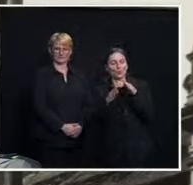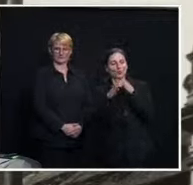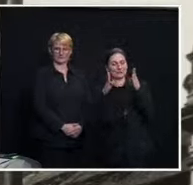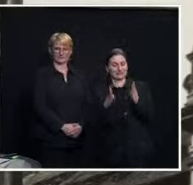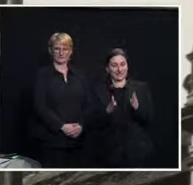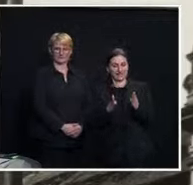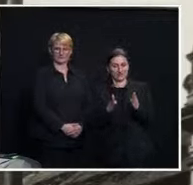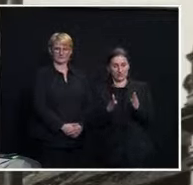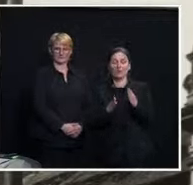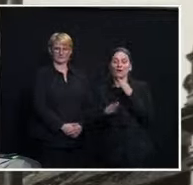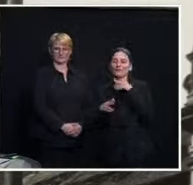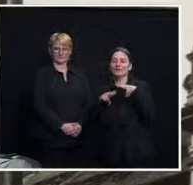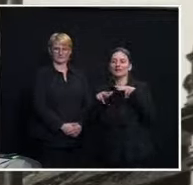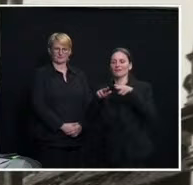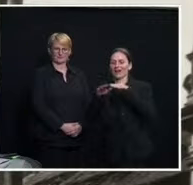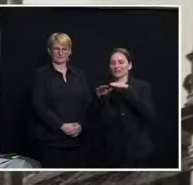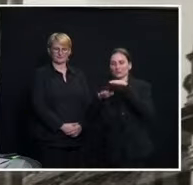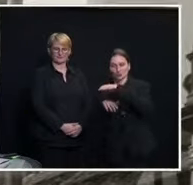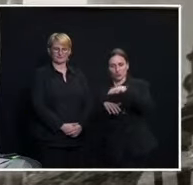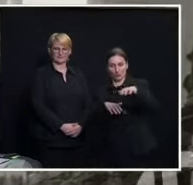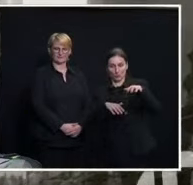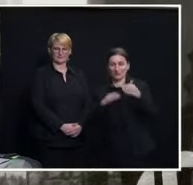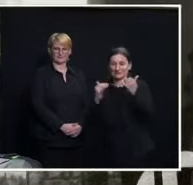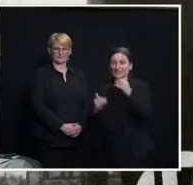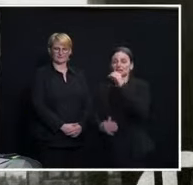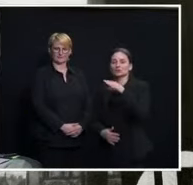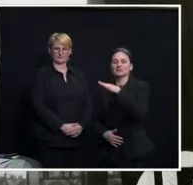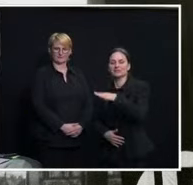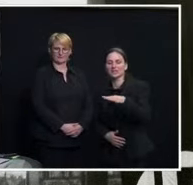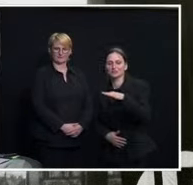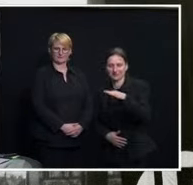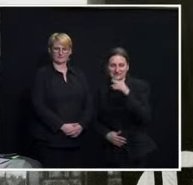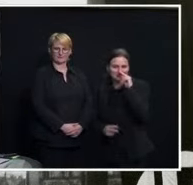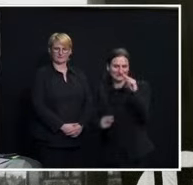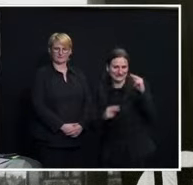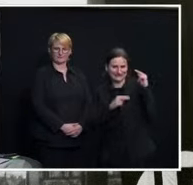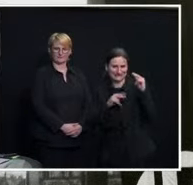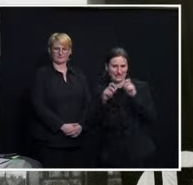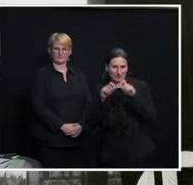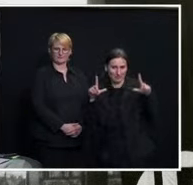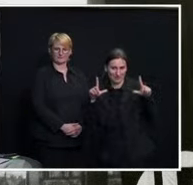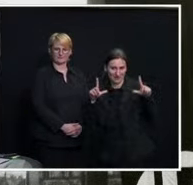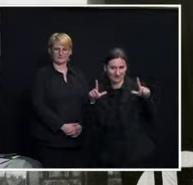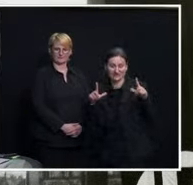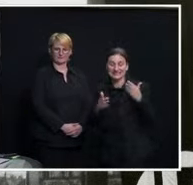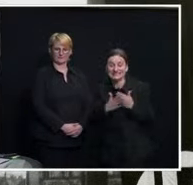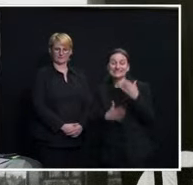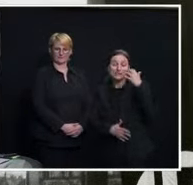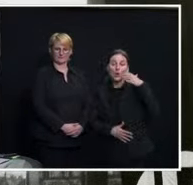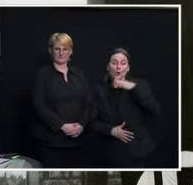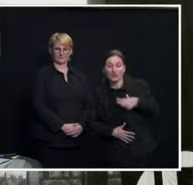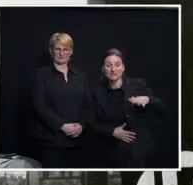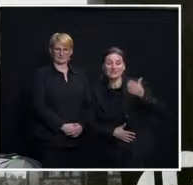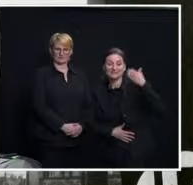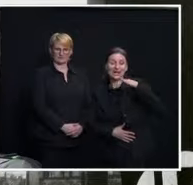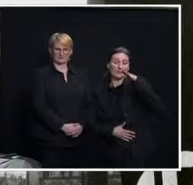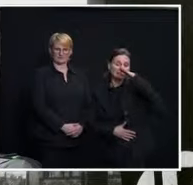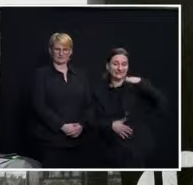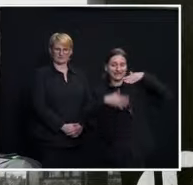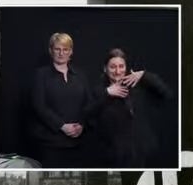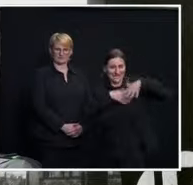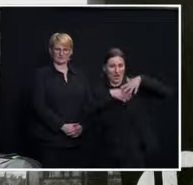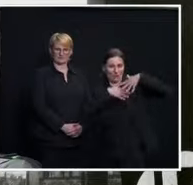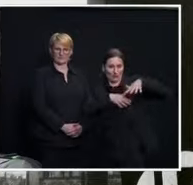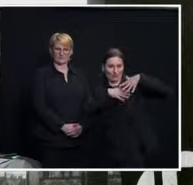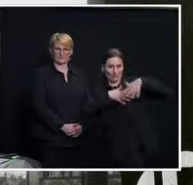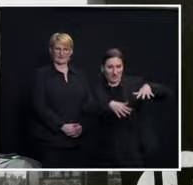dann hier am Odeonsplatz, eben da, hier sieht man gerade die Bilder, und da sieht man den Königsplatz. Das waren damals die großen Nazi-Aufmärsche. Und das